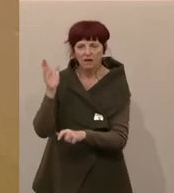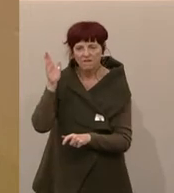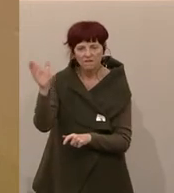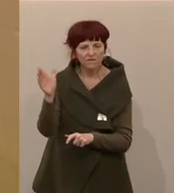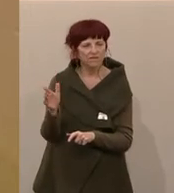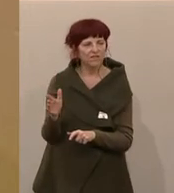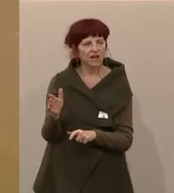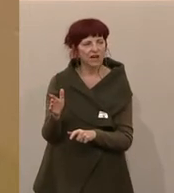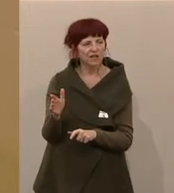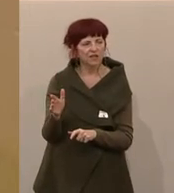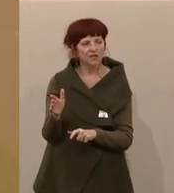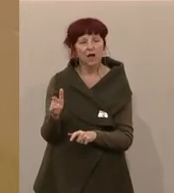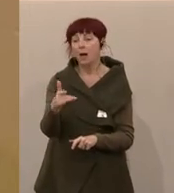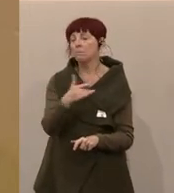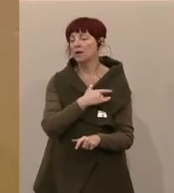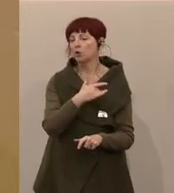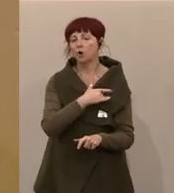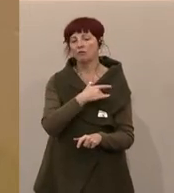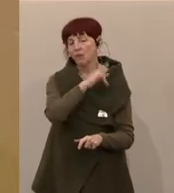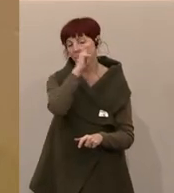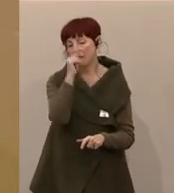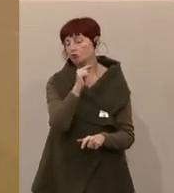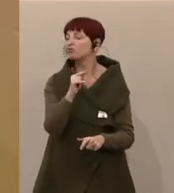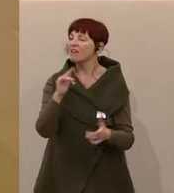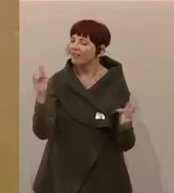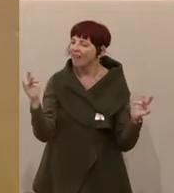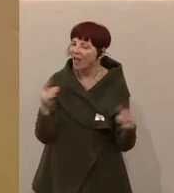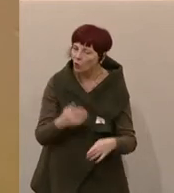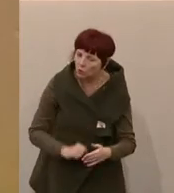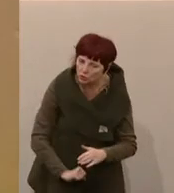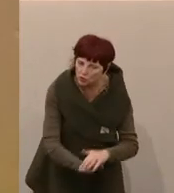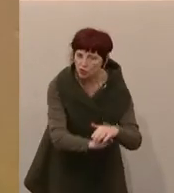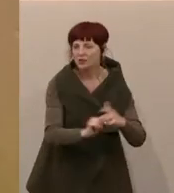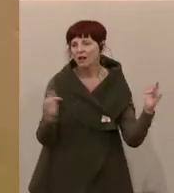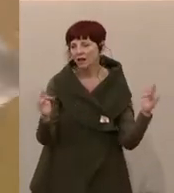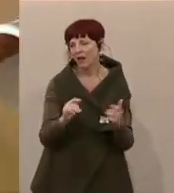verspreche Ihnen, wir werden mit den betroffenen Menschen dagegen ankämpfen. Danke. Ach.